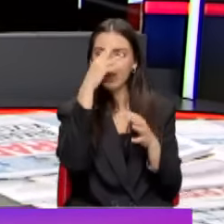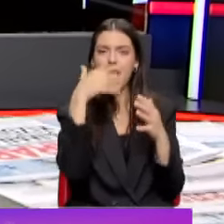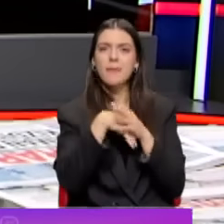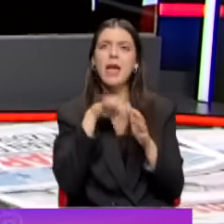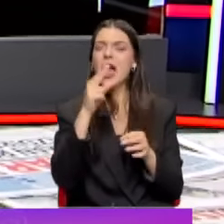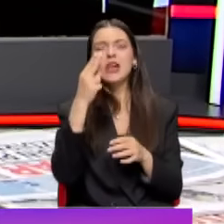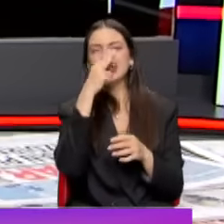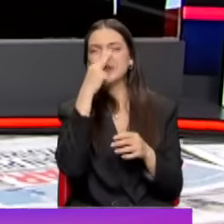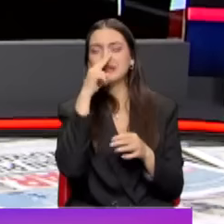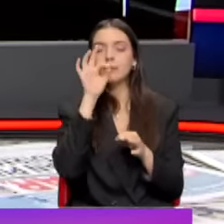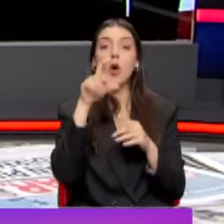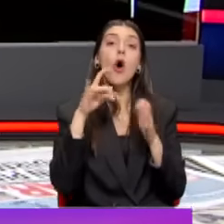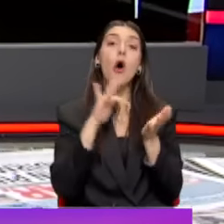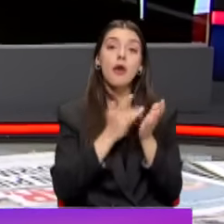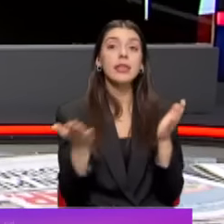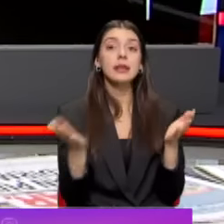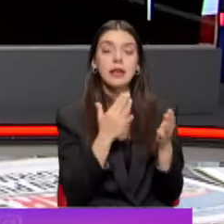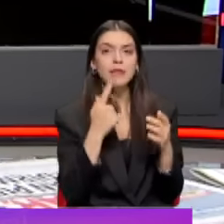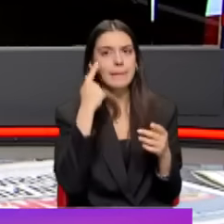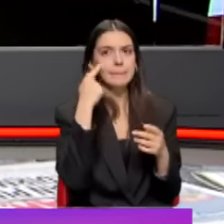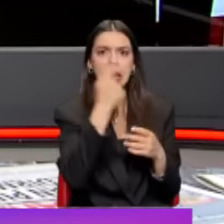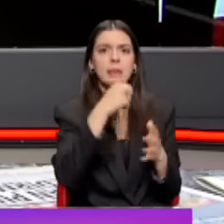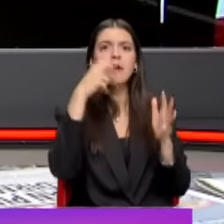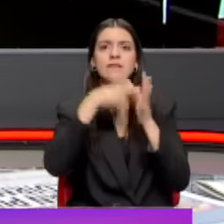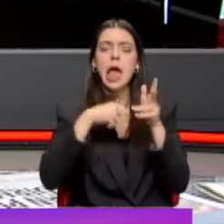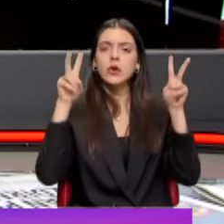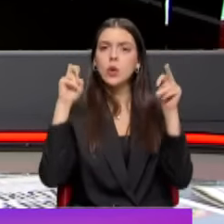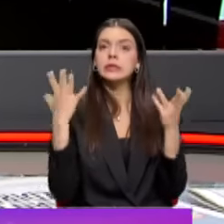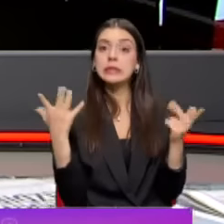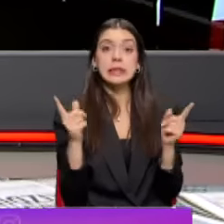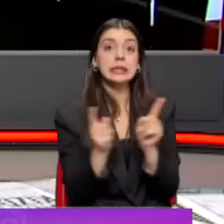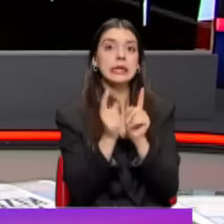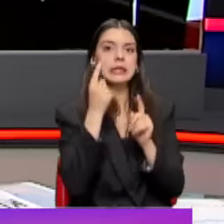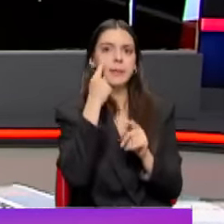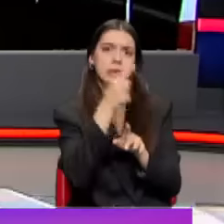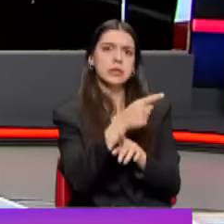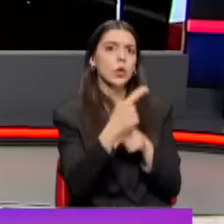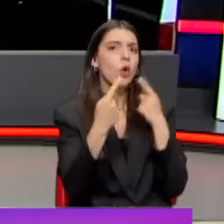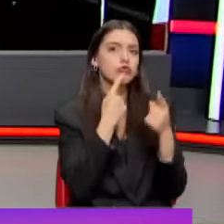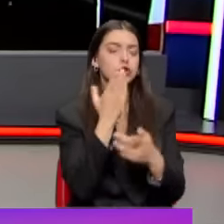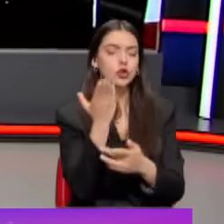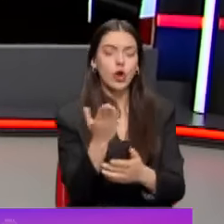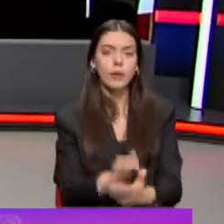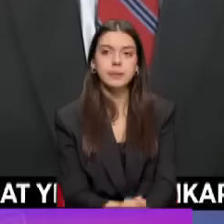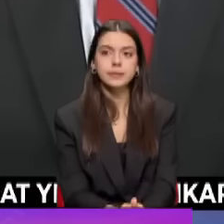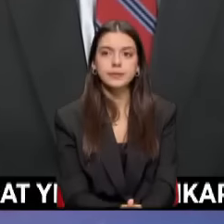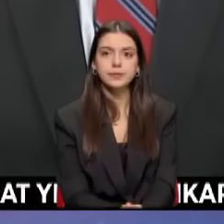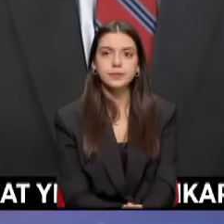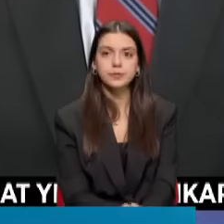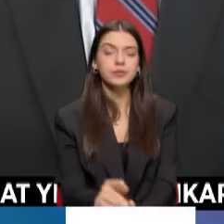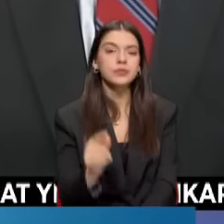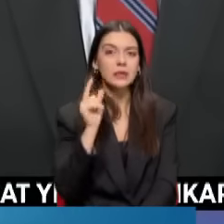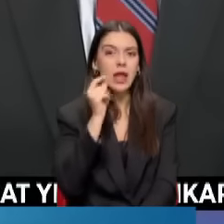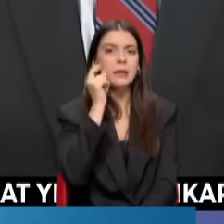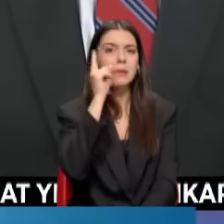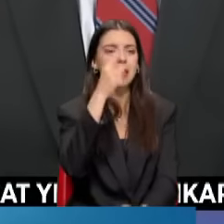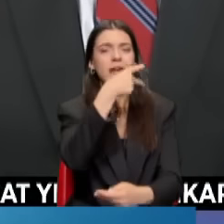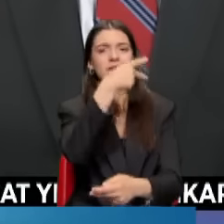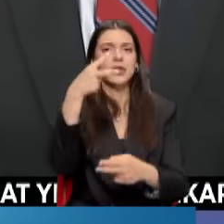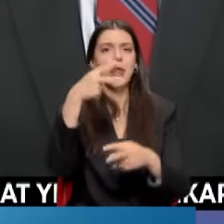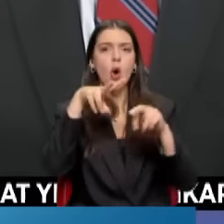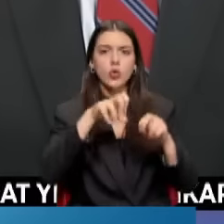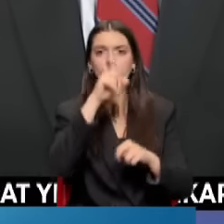oluşturan programı orta sayfa bakın vergi meselesini nasıl masaya yatırdı Adamın biri villada oturuyor değeri